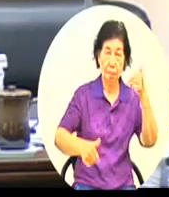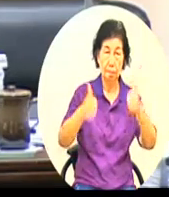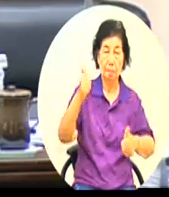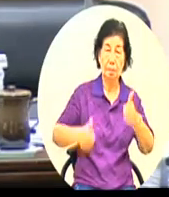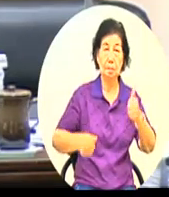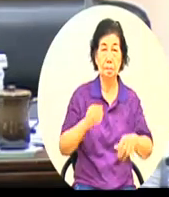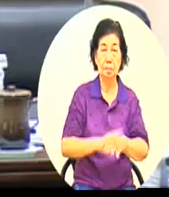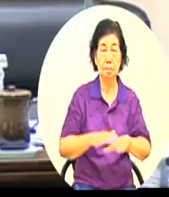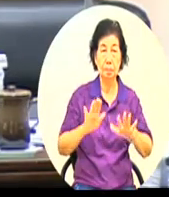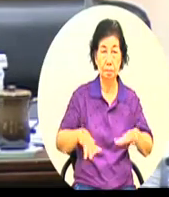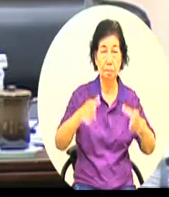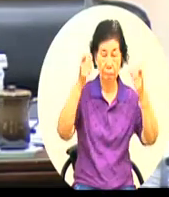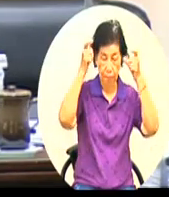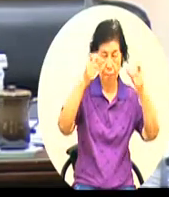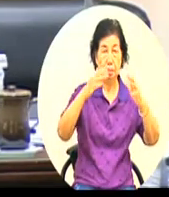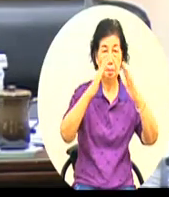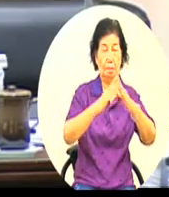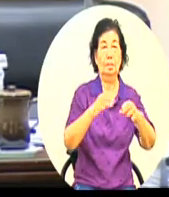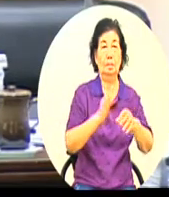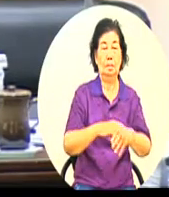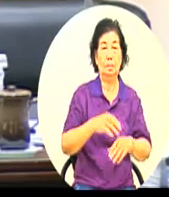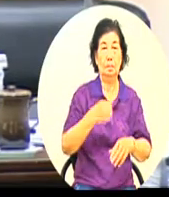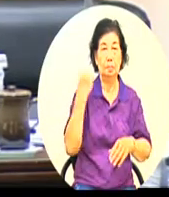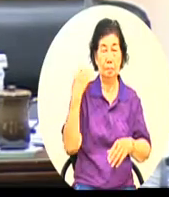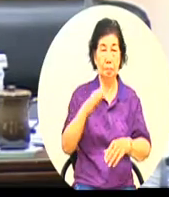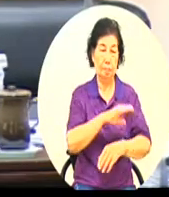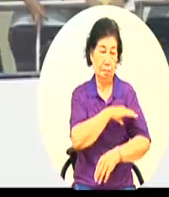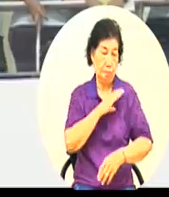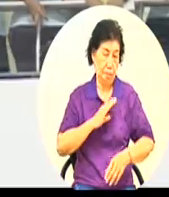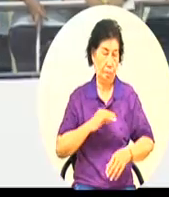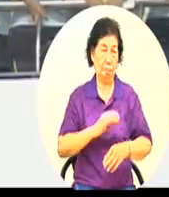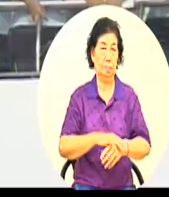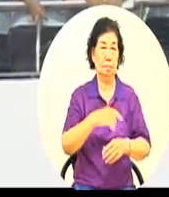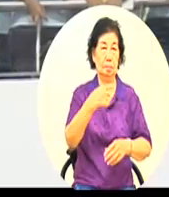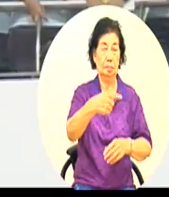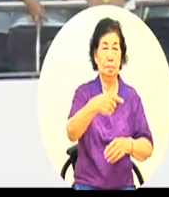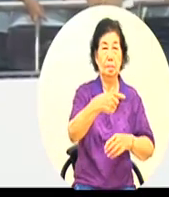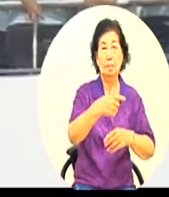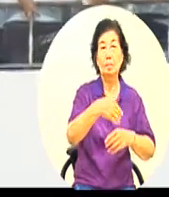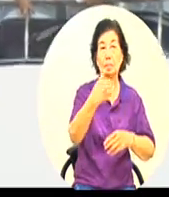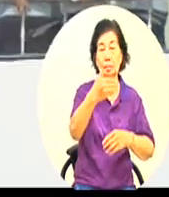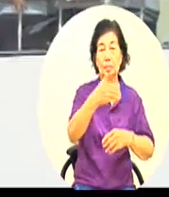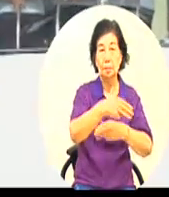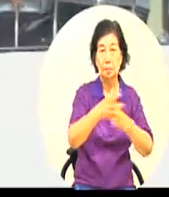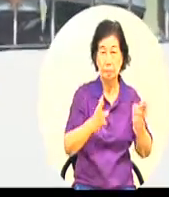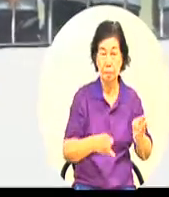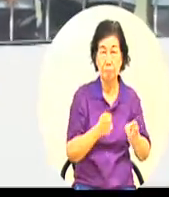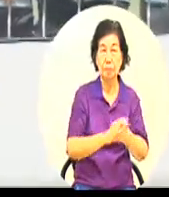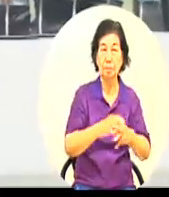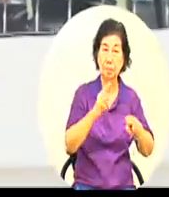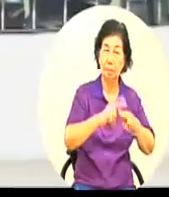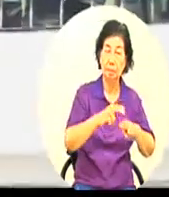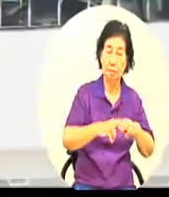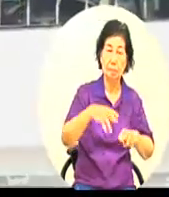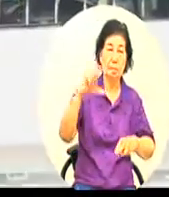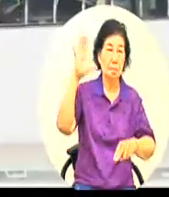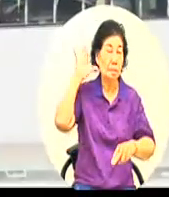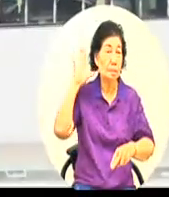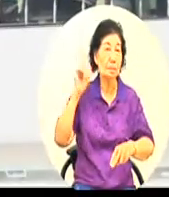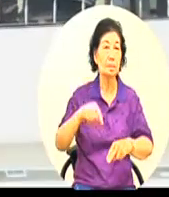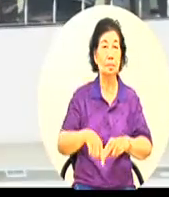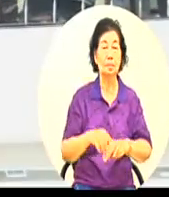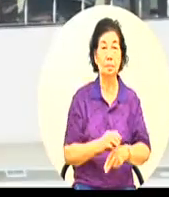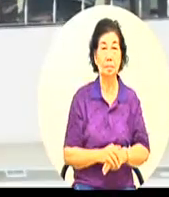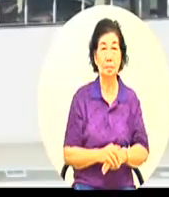在有高雄市立新庄高中一年九班的师生莅临本会旁听，由他的老师